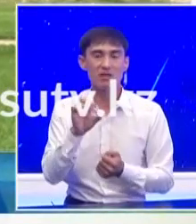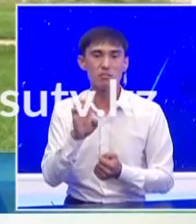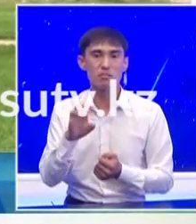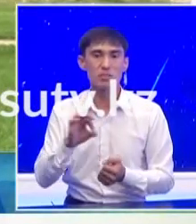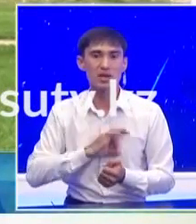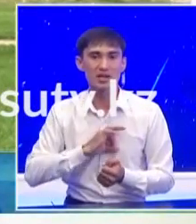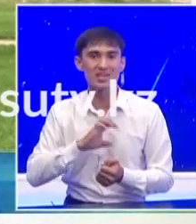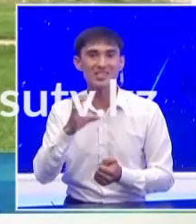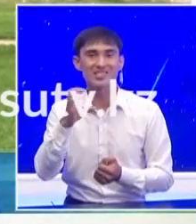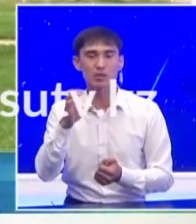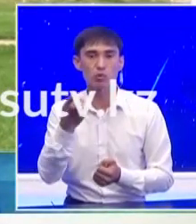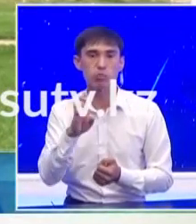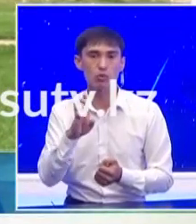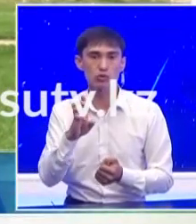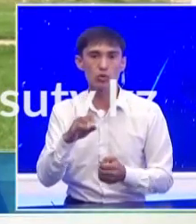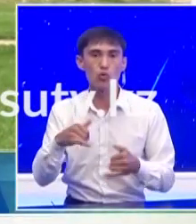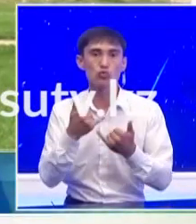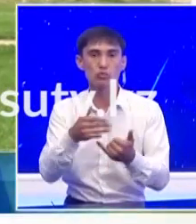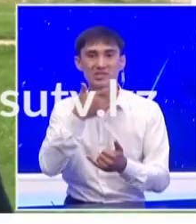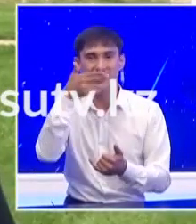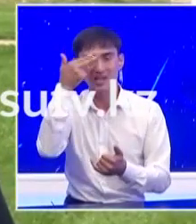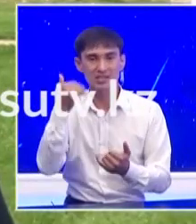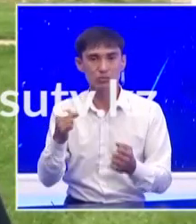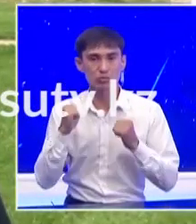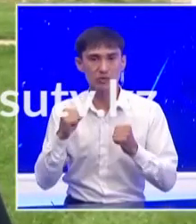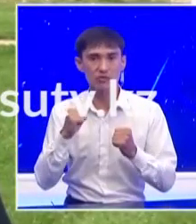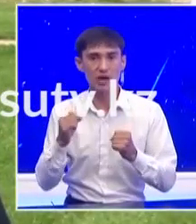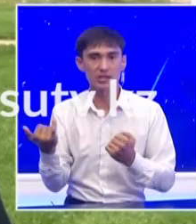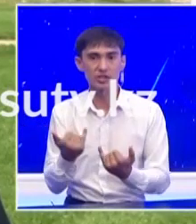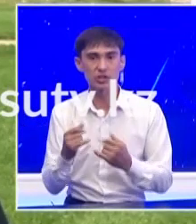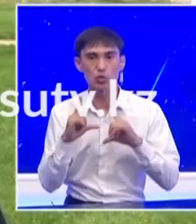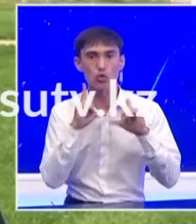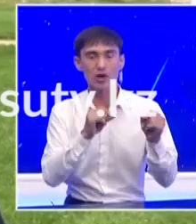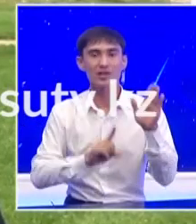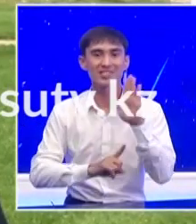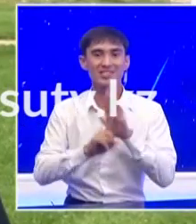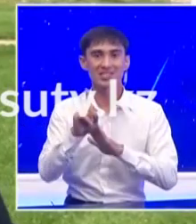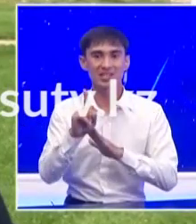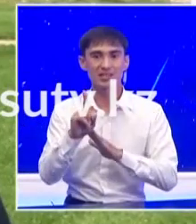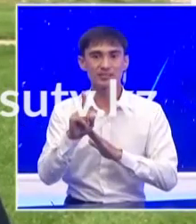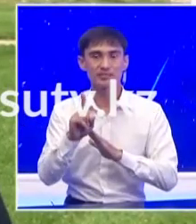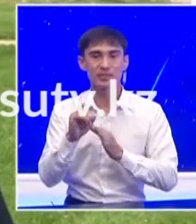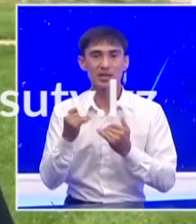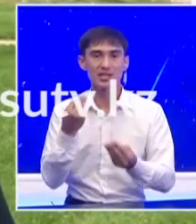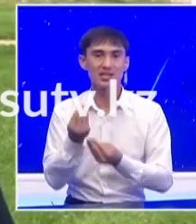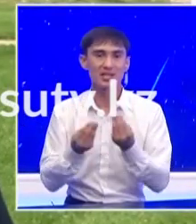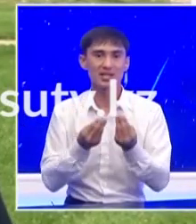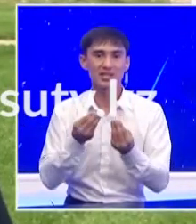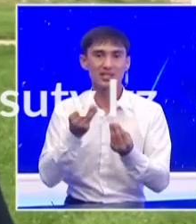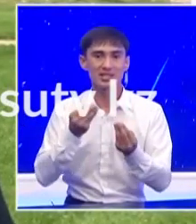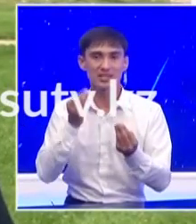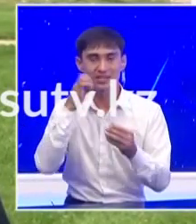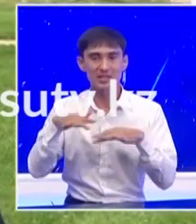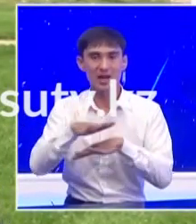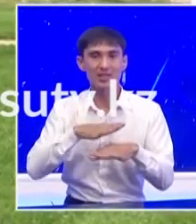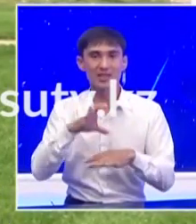и бронзу, уступив только итальянскому спортсменам. Они сейчас уехали на основной старт в игры стран СНГ,